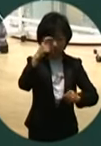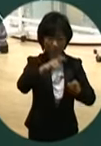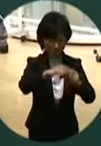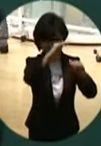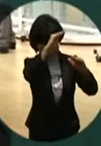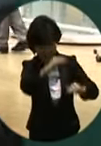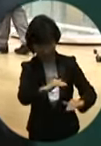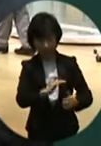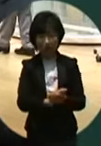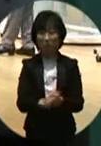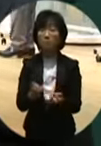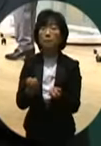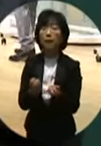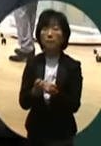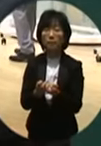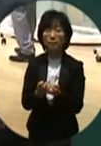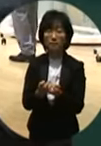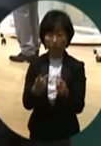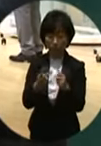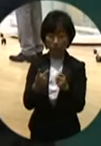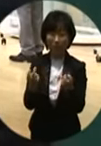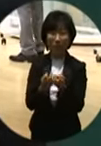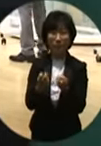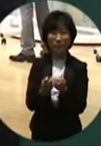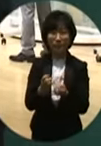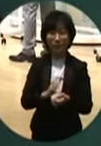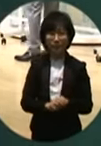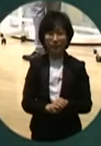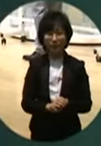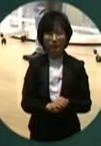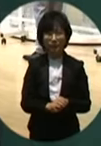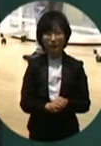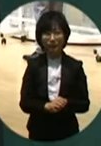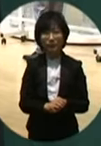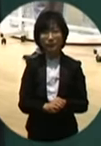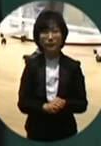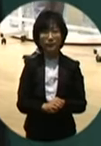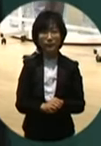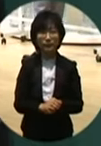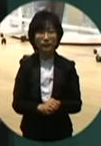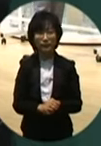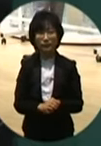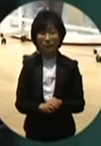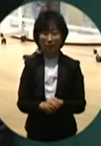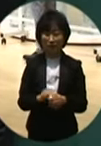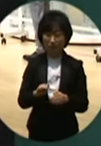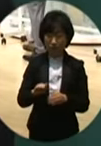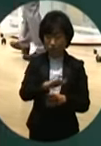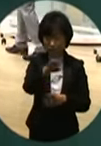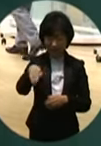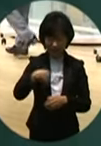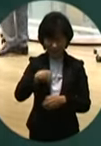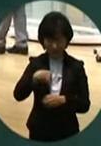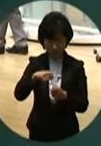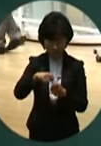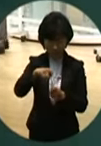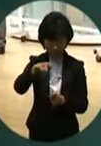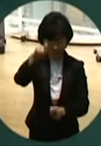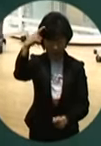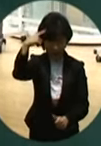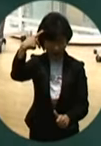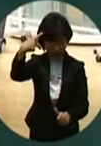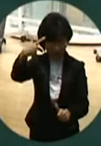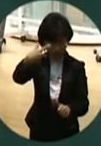is the content, but then what is the method? 오늘 우리에게 각인된 것을 바꾸면